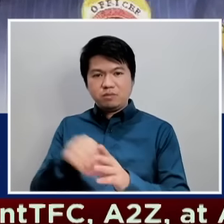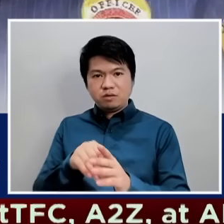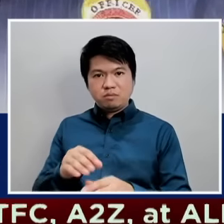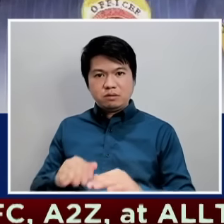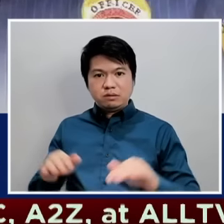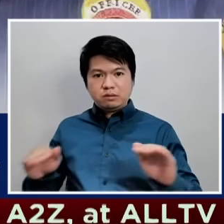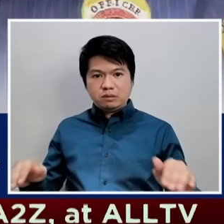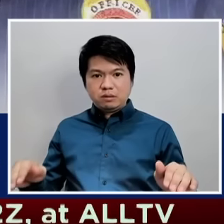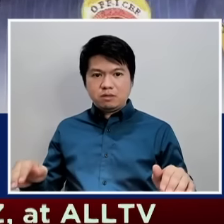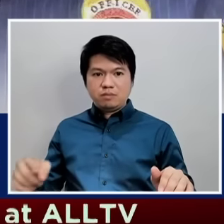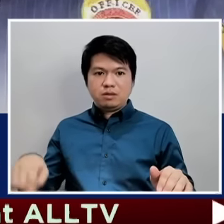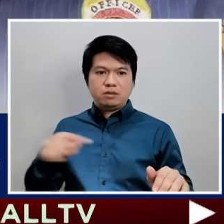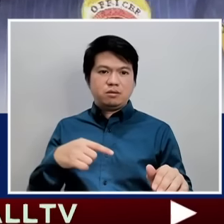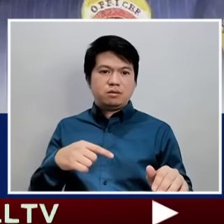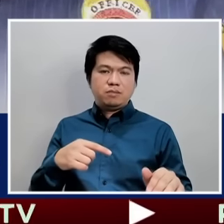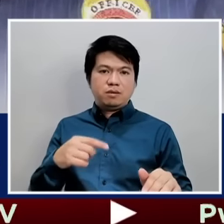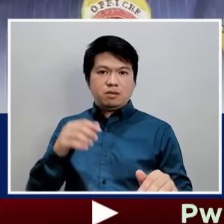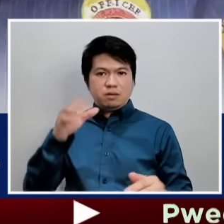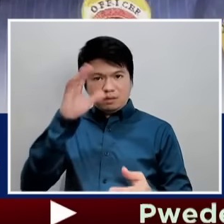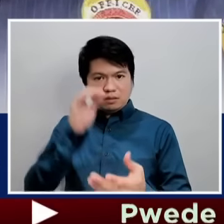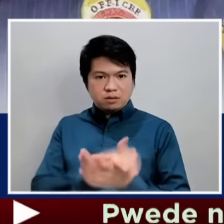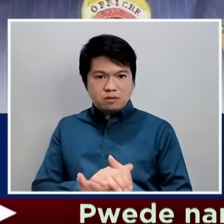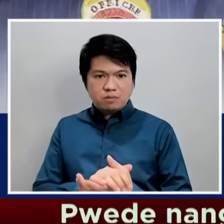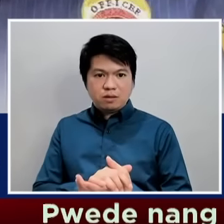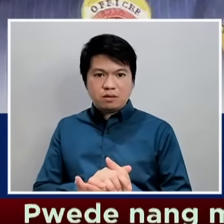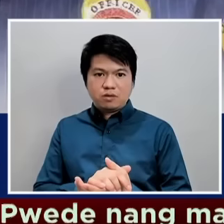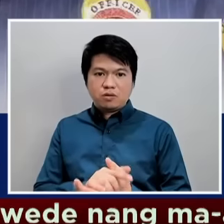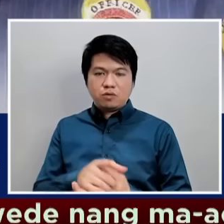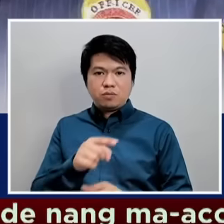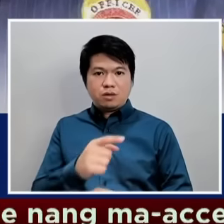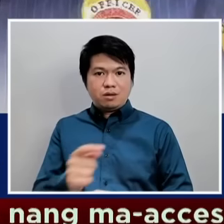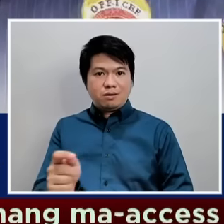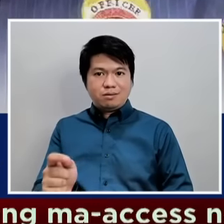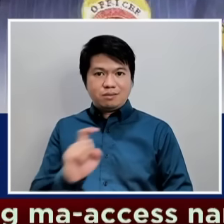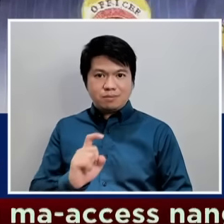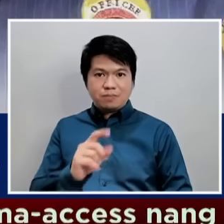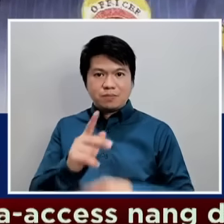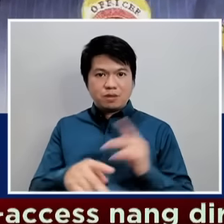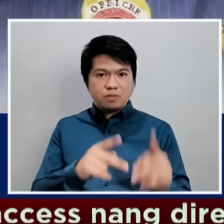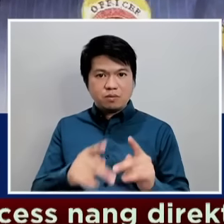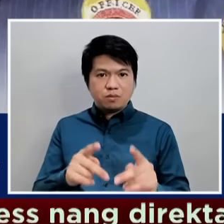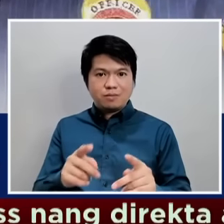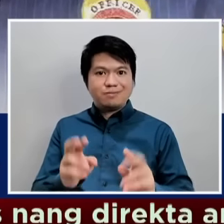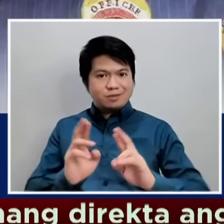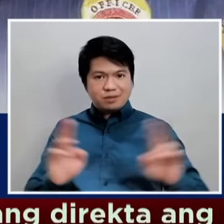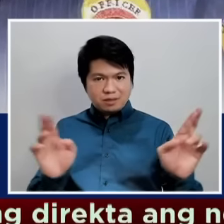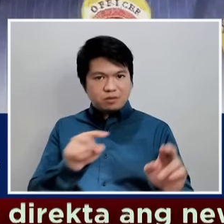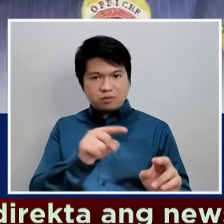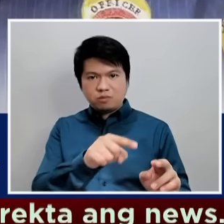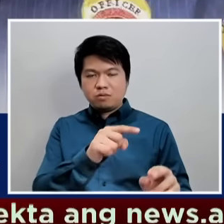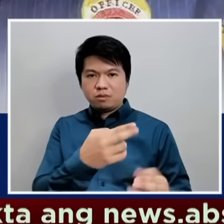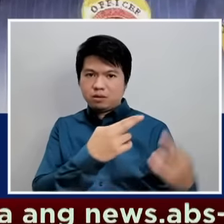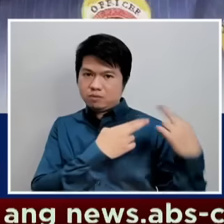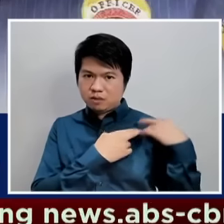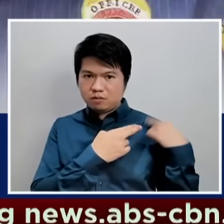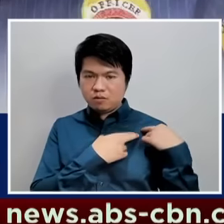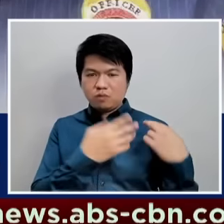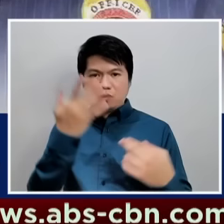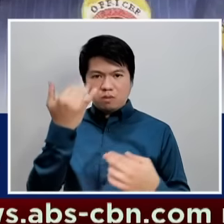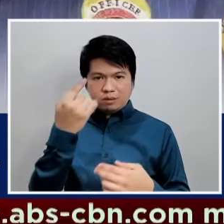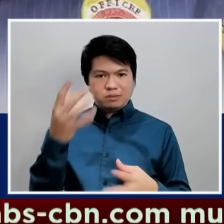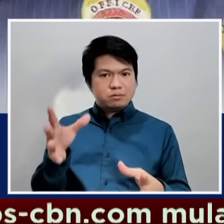yan, sa nakaka-receive ng mga text na yan. Yung mga taong gumawa nun, eh, talaga namang maghanda-handa talaga sila dahil makakatanggap